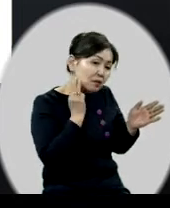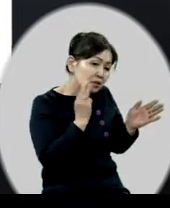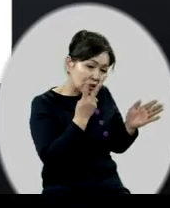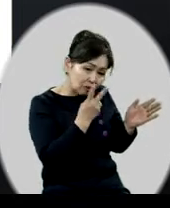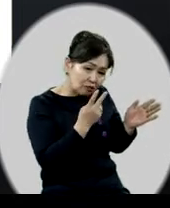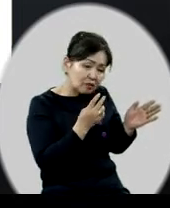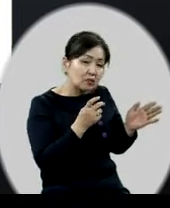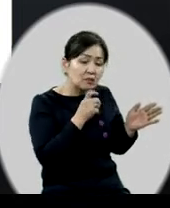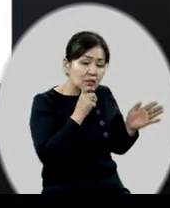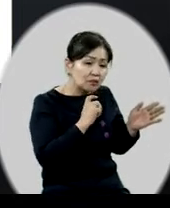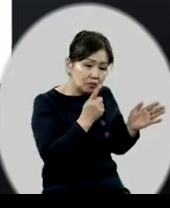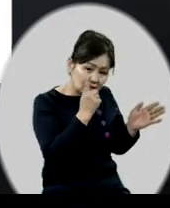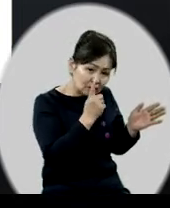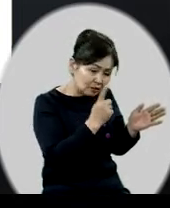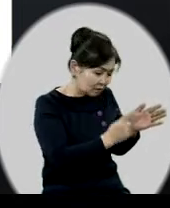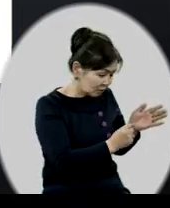Сайн байна.